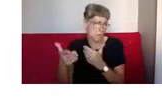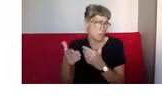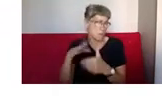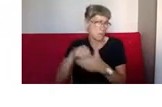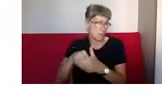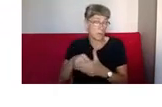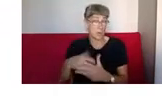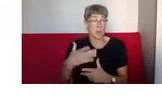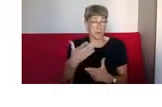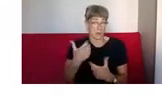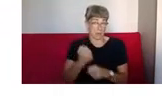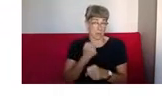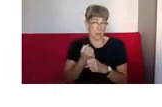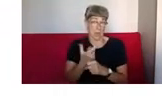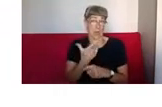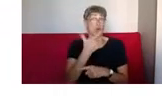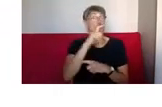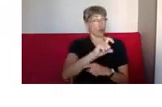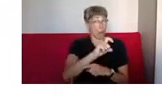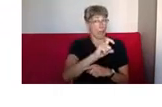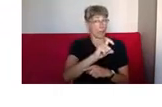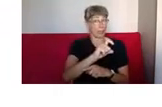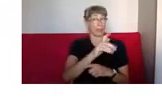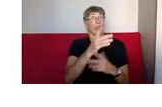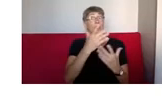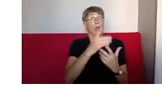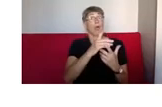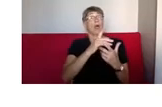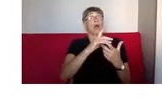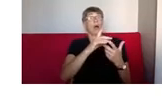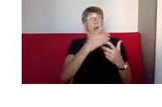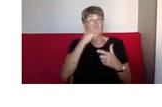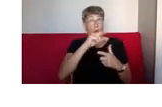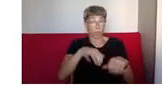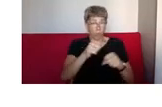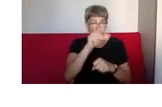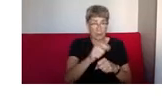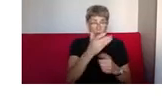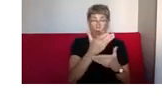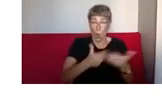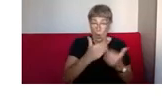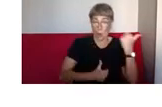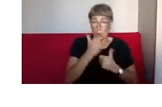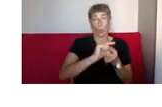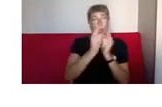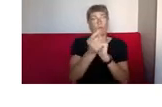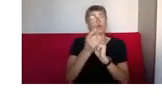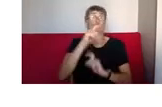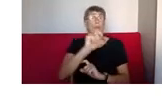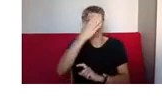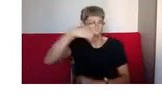l'emploi des personnes handicapées qui est devenue ensuite la semaine européenne. Et c'est aussi pour ça qu'aujourd'hui, je prends la parole. Donc, cette semaine européenne pour l'emploi des personnes handicapées que vous verrez